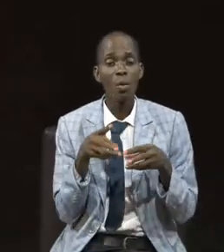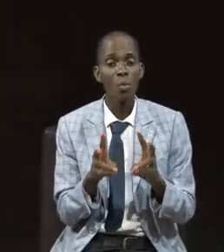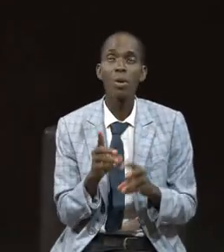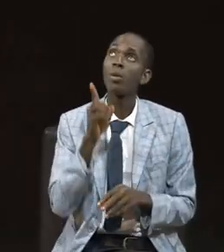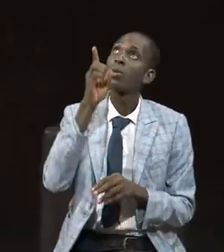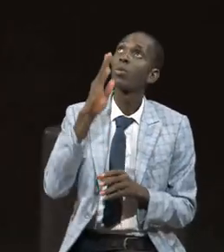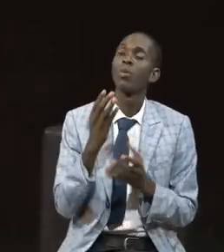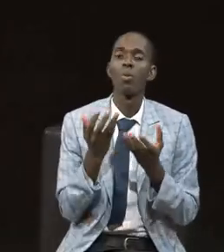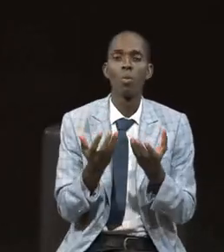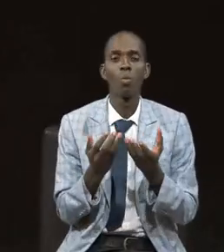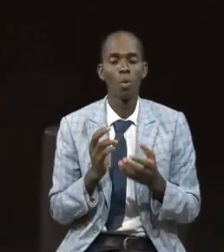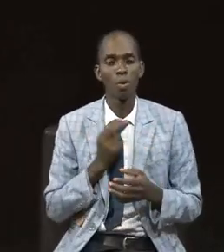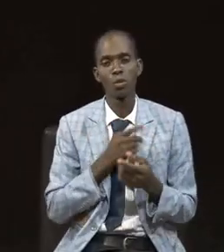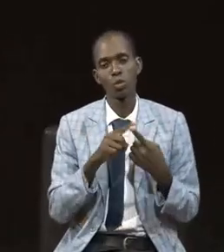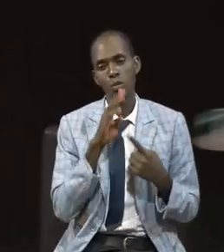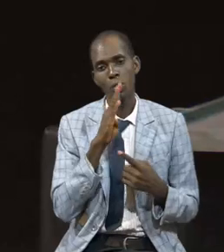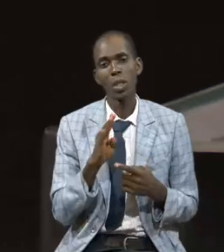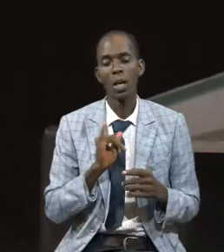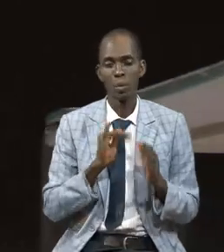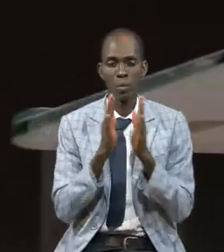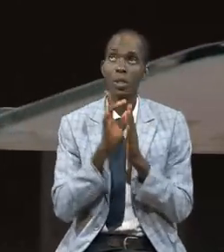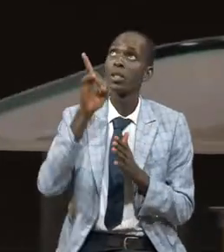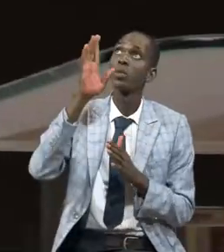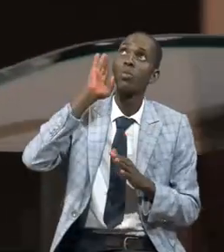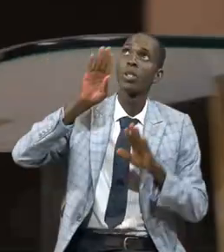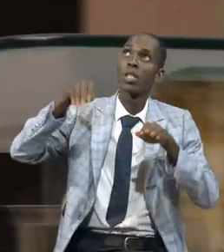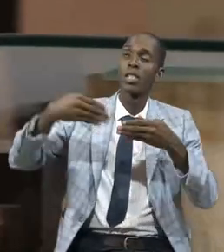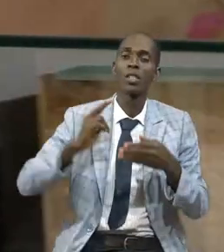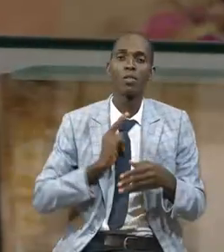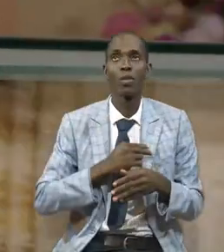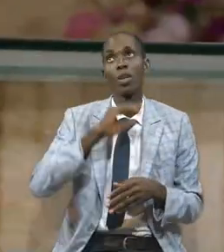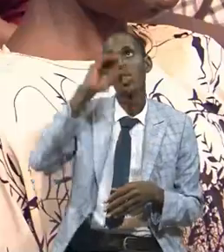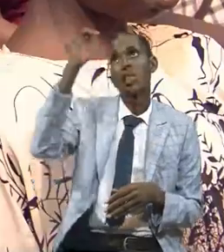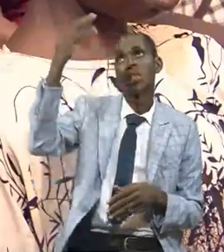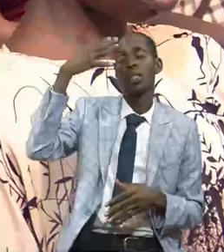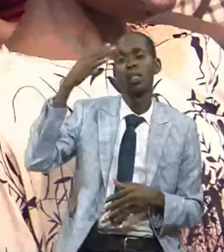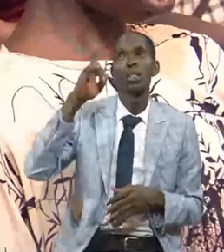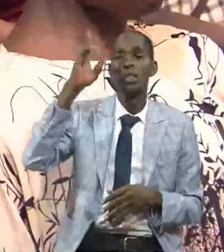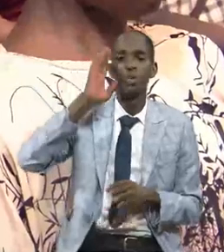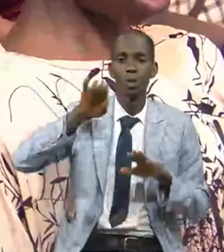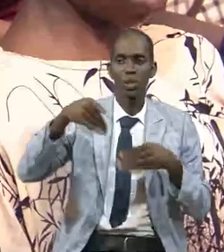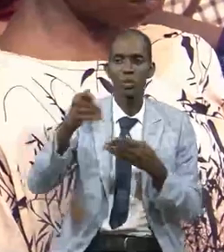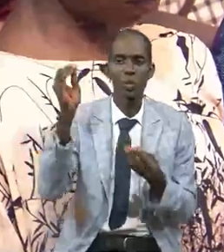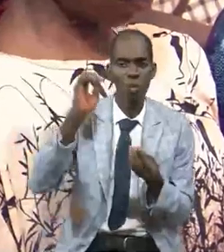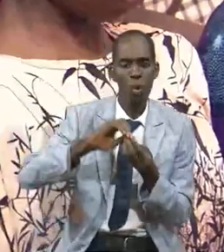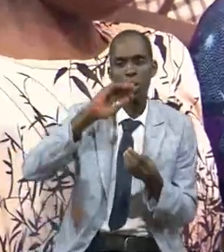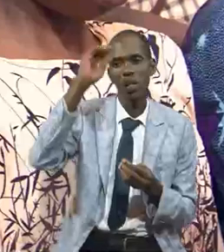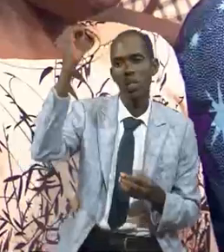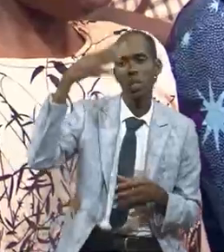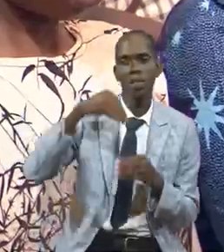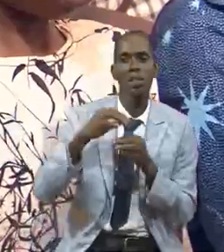Seigneur veut que nous soyons. Il nous donnera la grâce. Il vous donnera plus de grâce